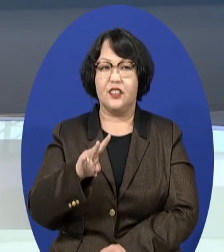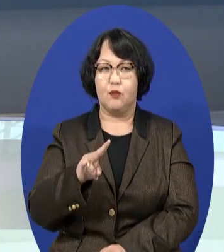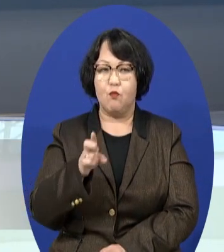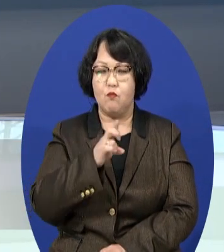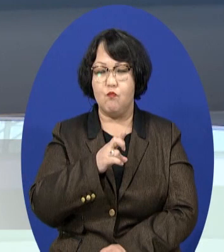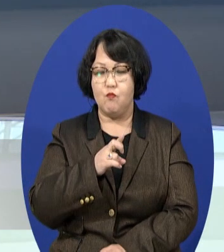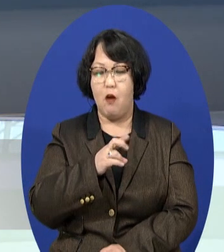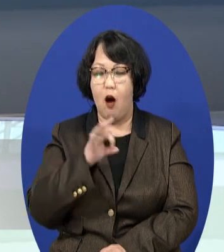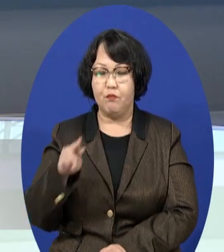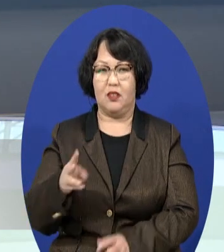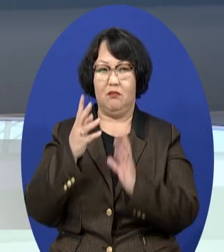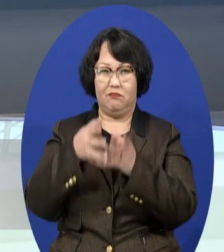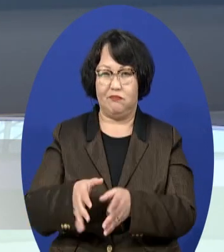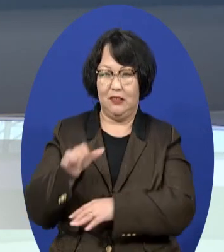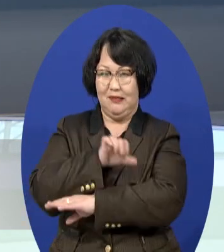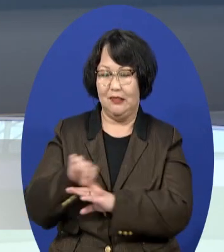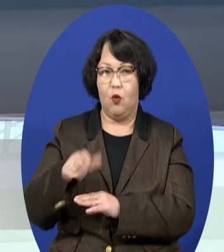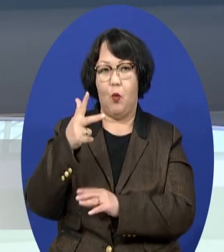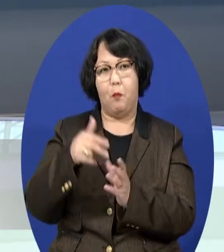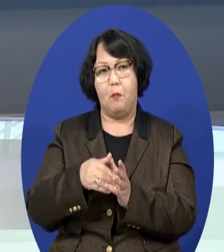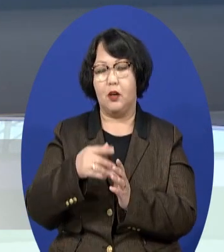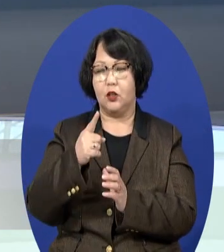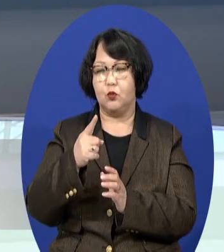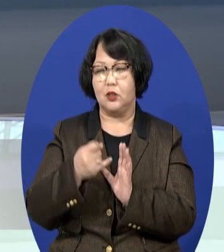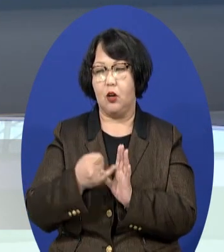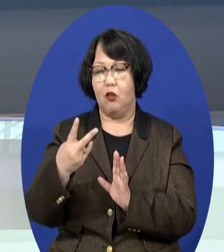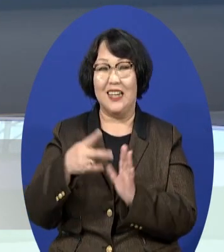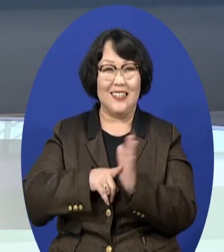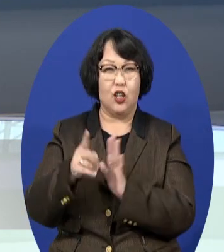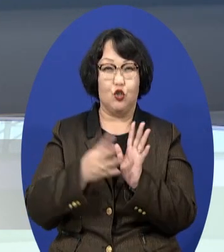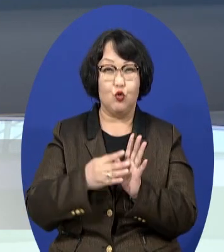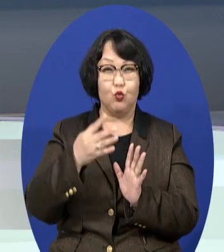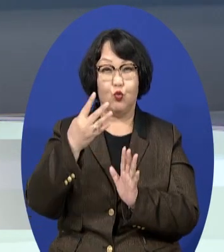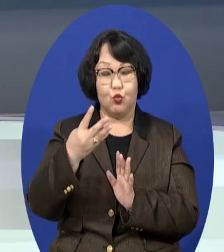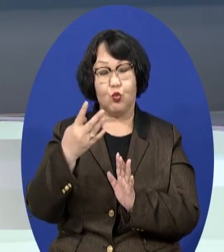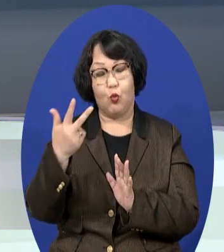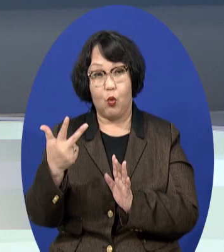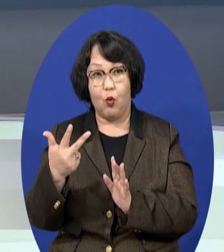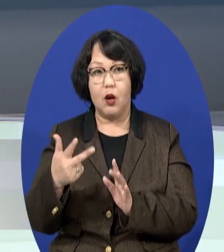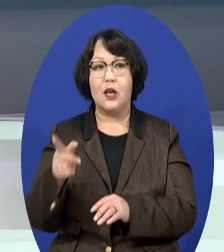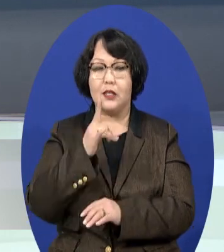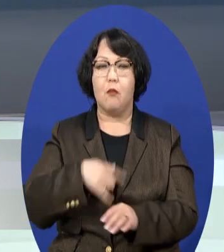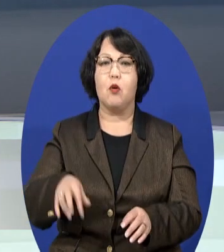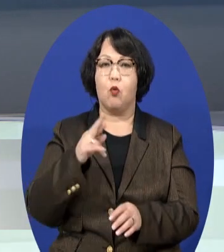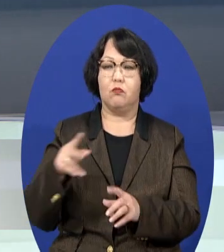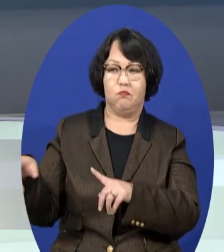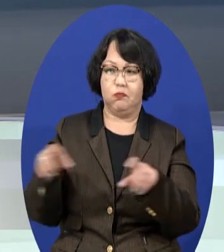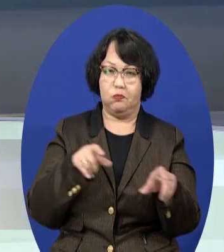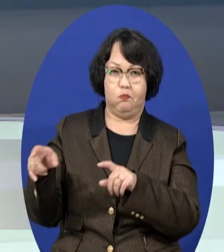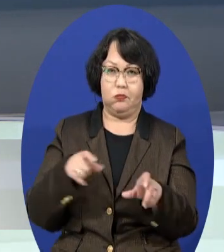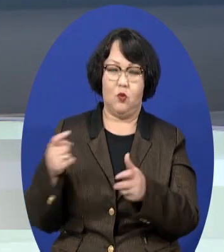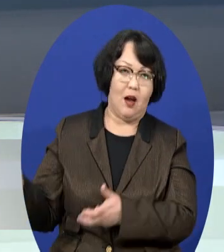бүтээг түүний 3162 жингэлгийн эхний ээлжийн 943 жингэлгийг замын өдөртөө төлөө авчээ. Энэ сарын 8-ны